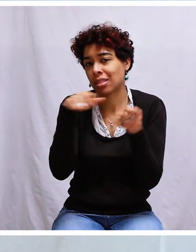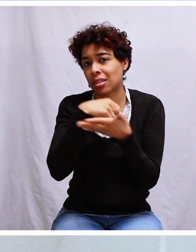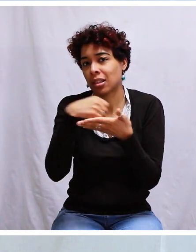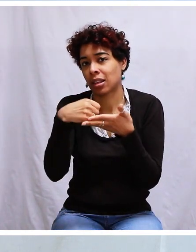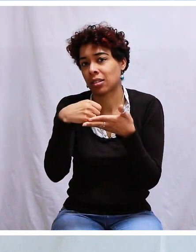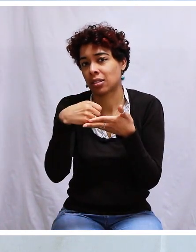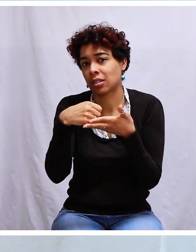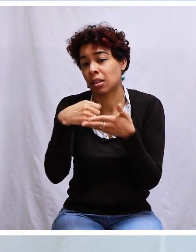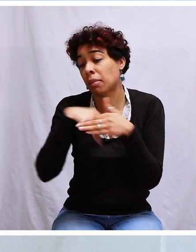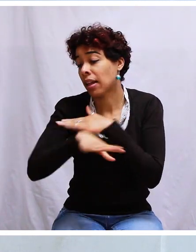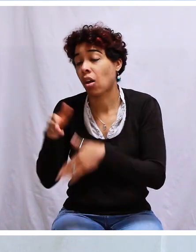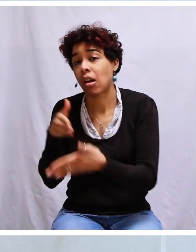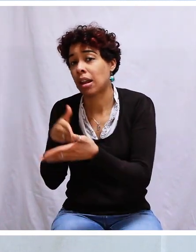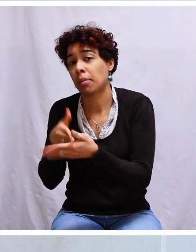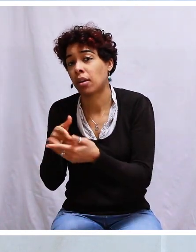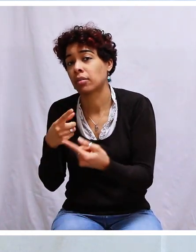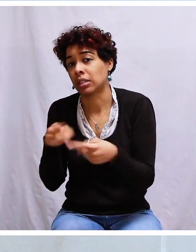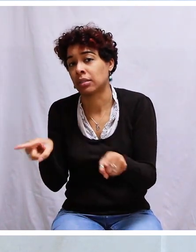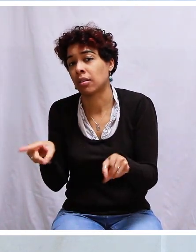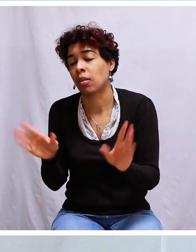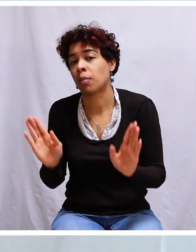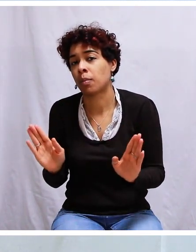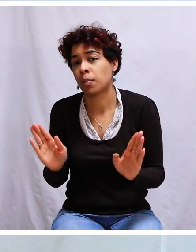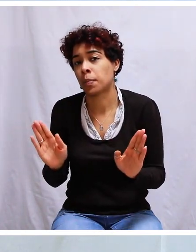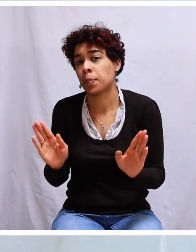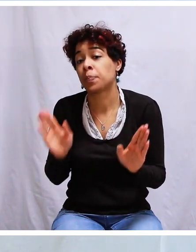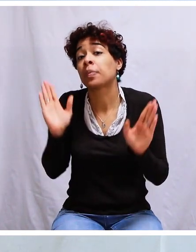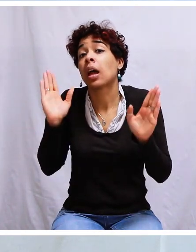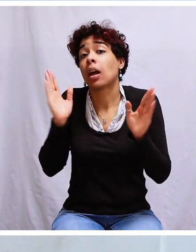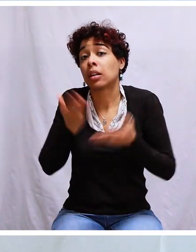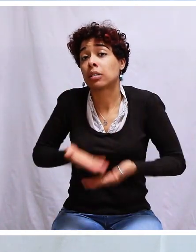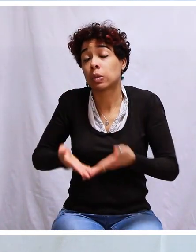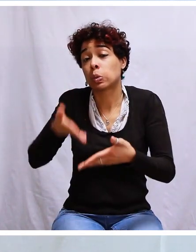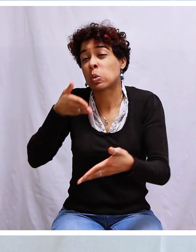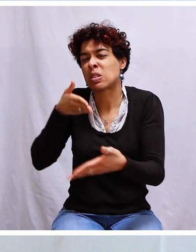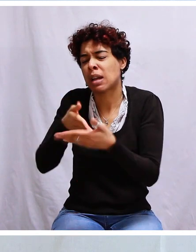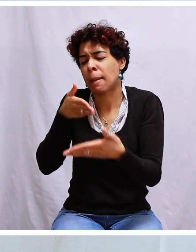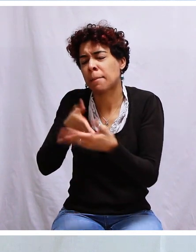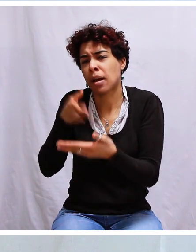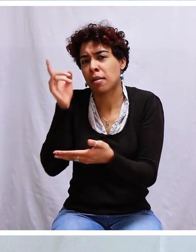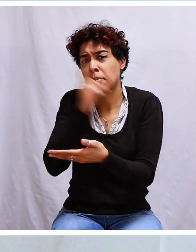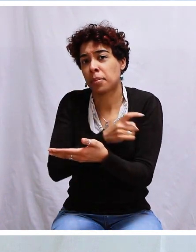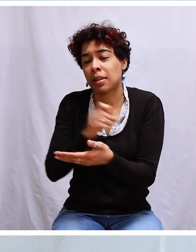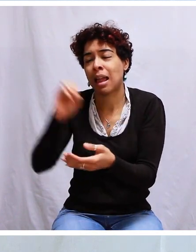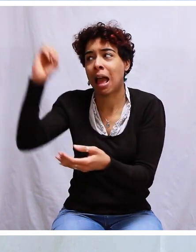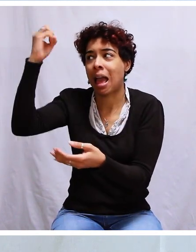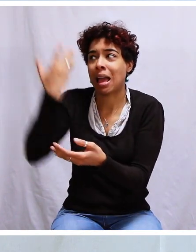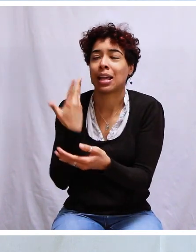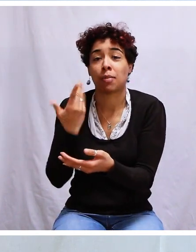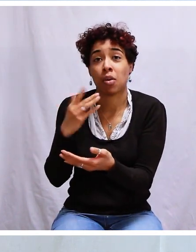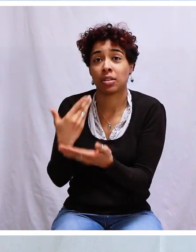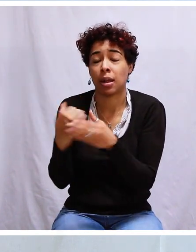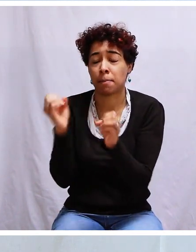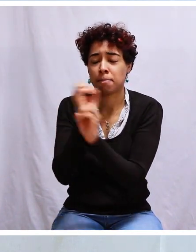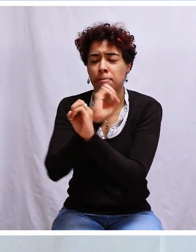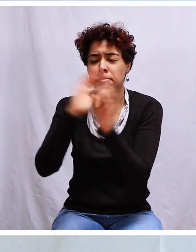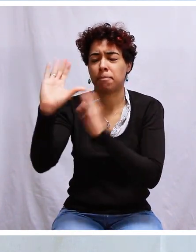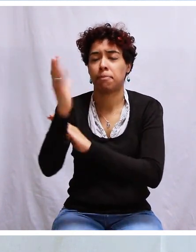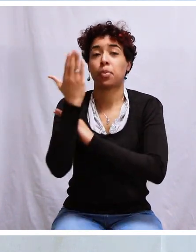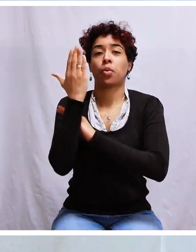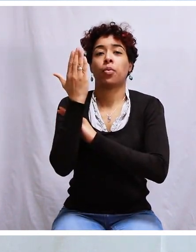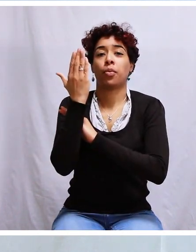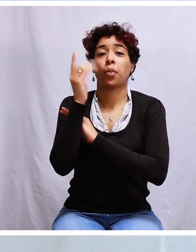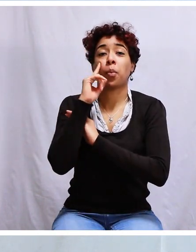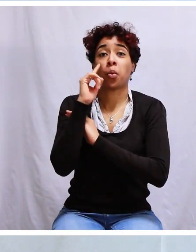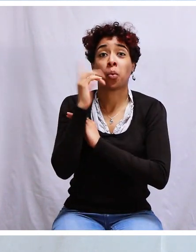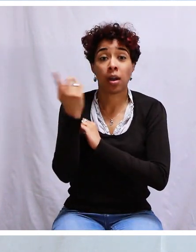sein de l'épreuve. On fait une erreur. Dans l'épreuve, c'est la grâce de Dieu qui est appelée à être révélée. Pourquoi ? Parce qu'on va